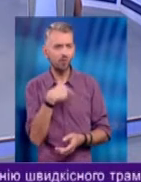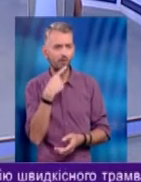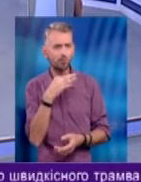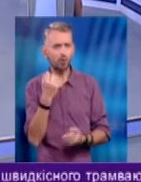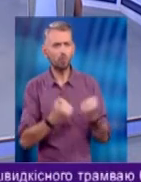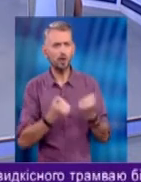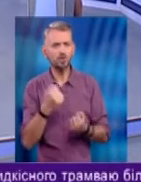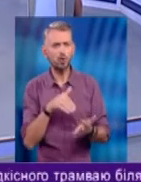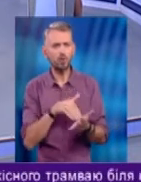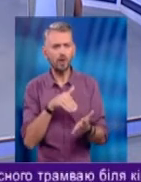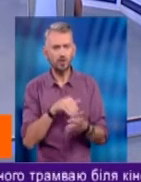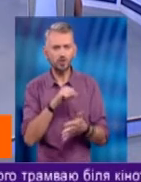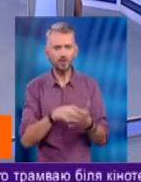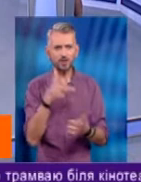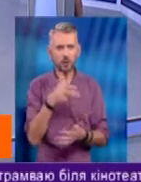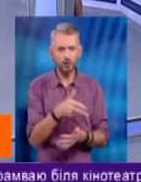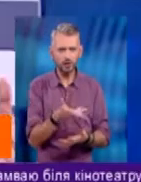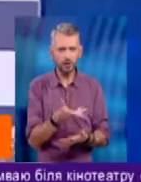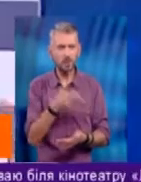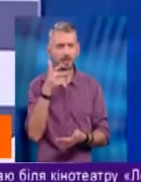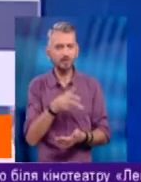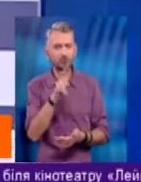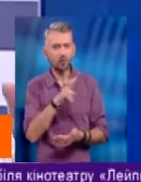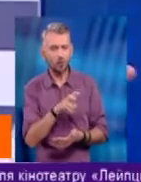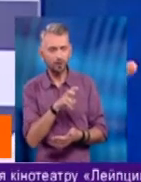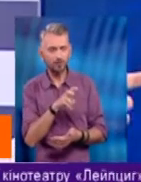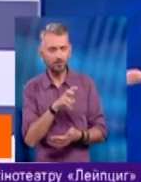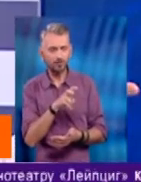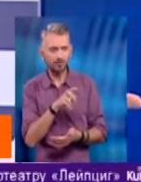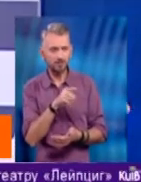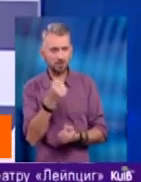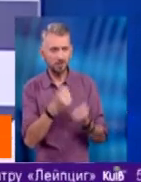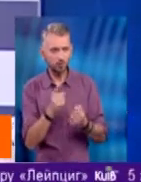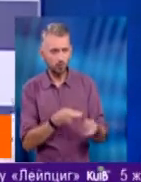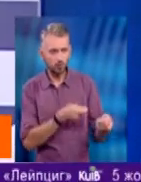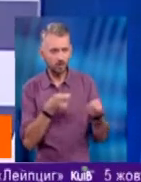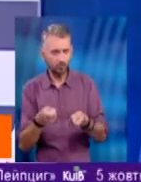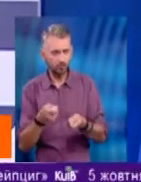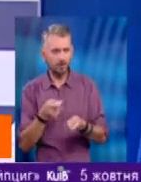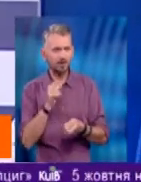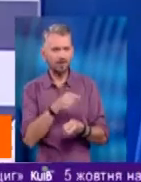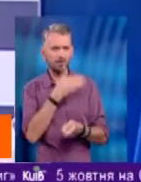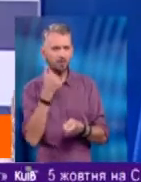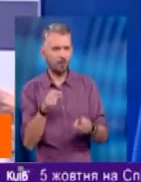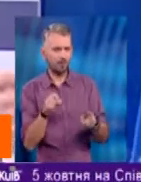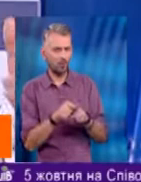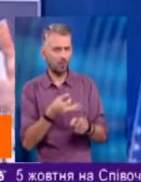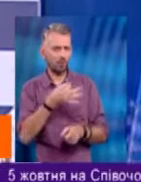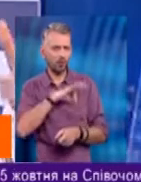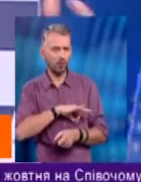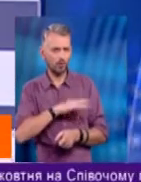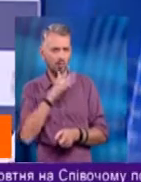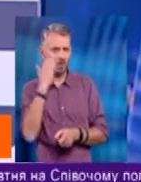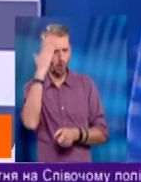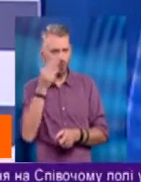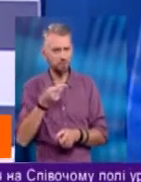машини вартістю від 3 тисяч. 3 тисячі доларів, ну, ті машини, які везуть, то там нема такої вигоди при